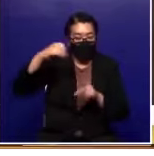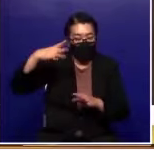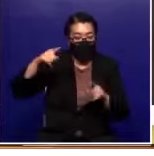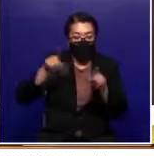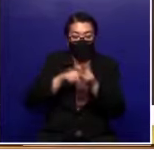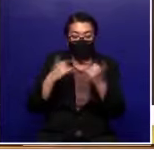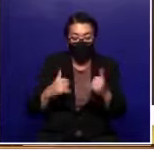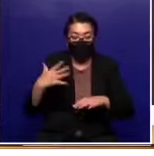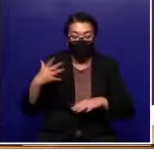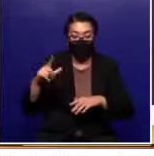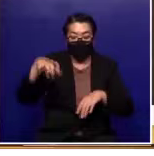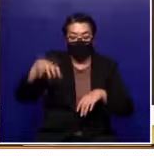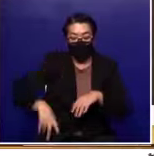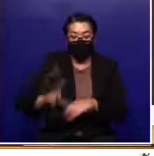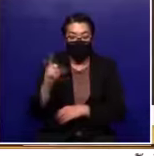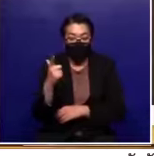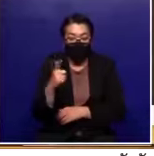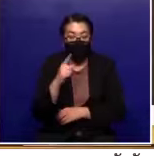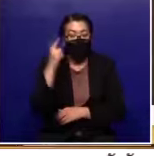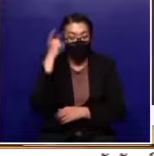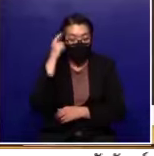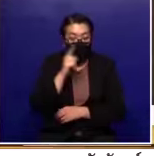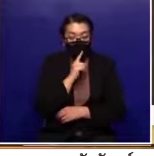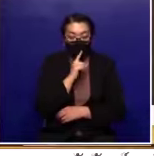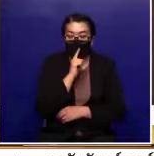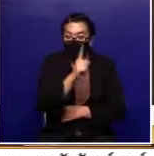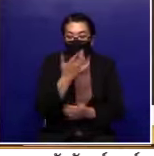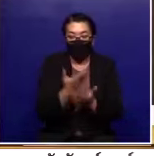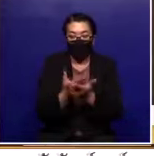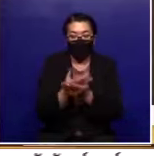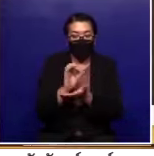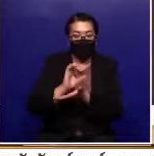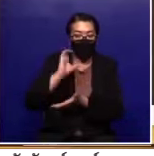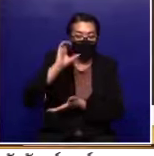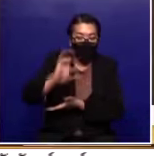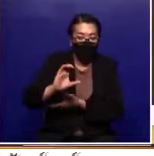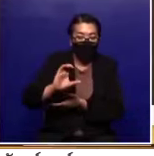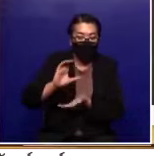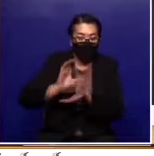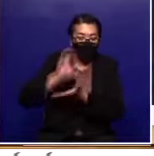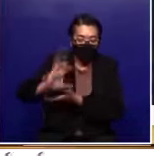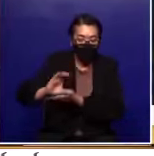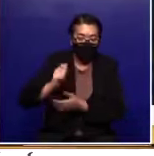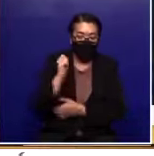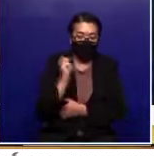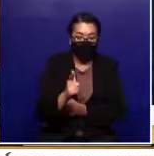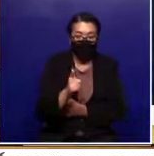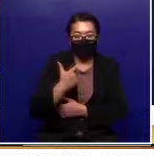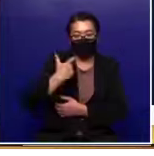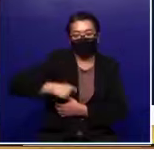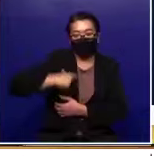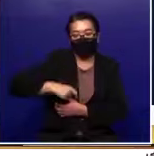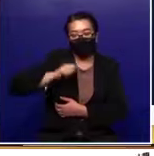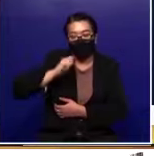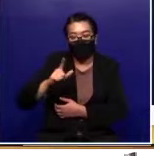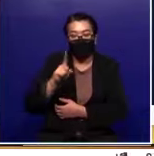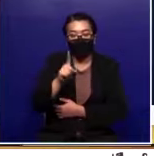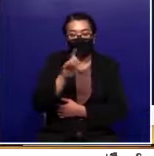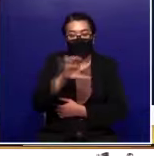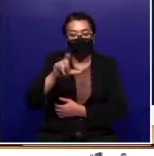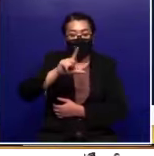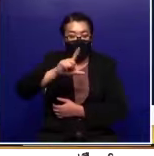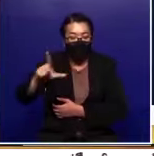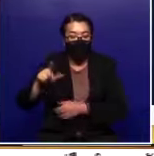นรู้ไหมสื่อมวลชนรู้ไหมตั้งงบประมาณจ้างทนายไว้หลักร้อยล้านท่านประธานครับเพื่อต่อสู้เพราะเกรงจะ